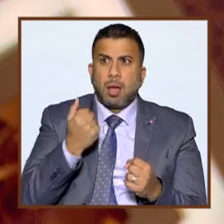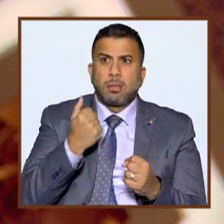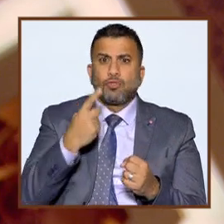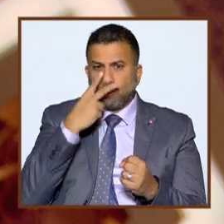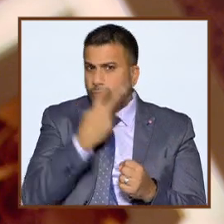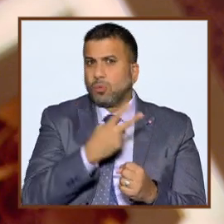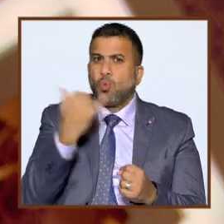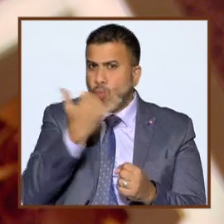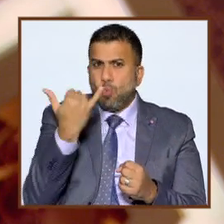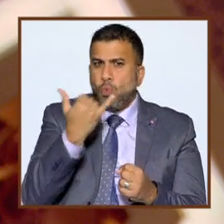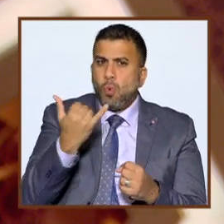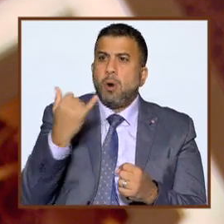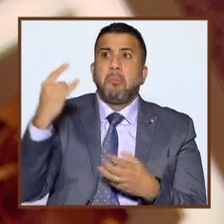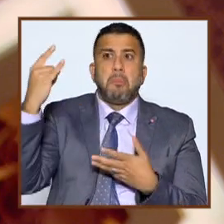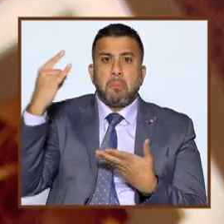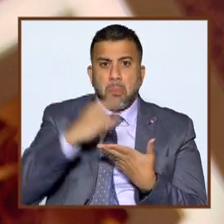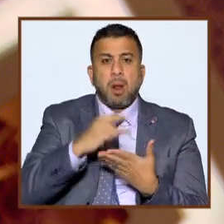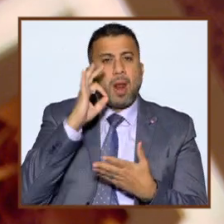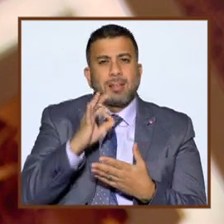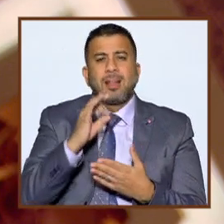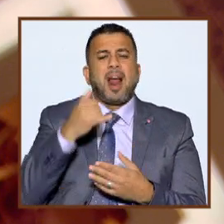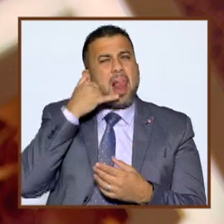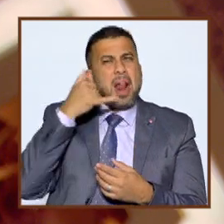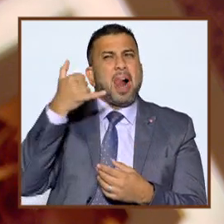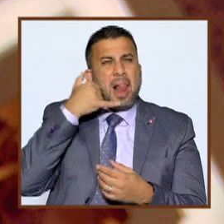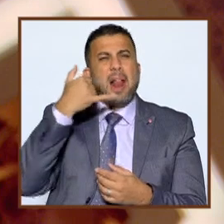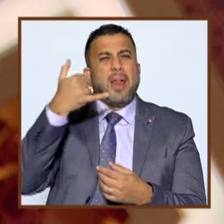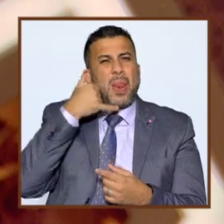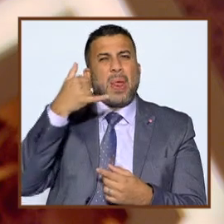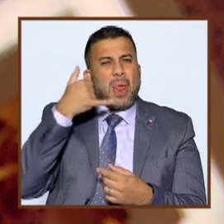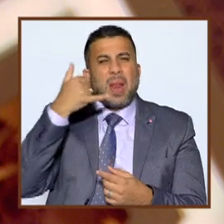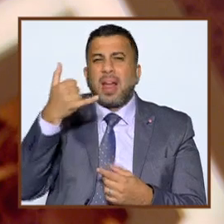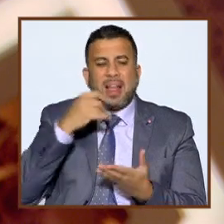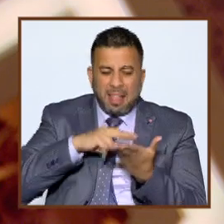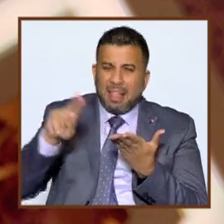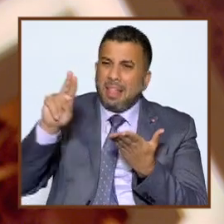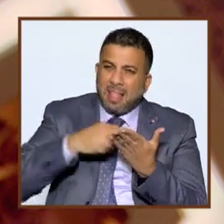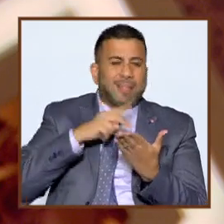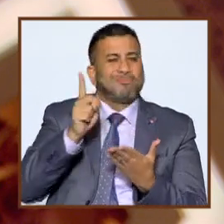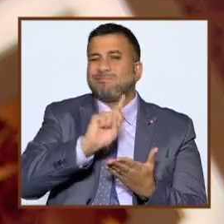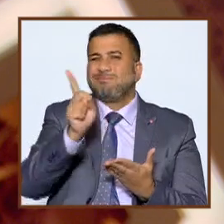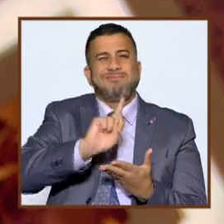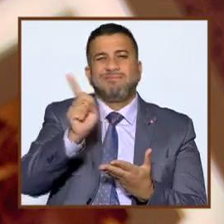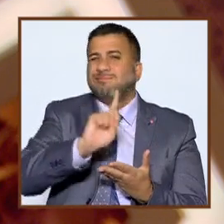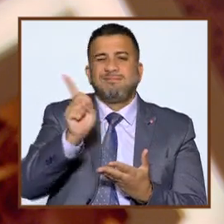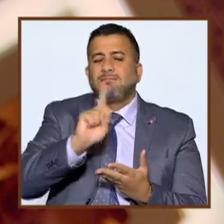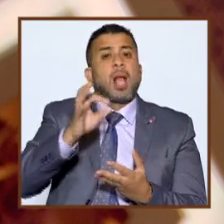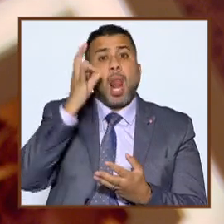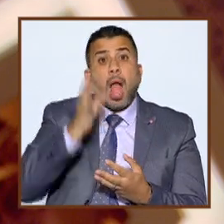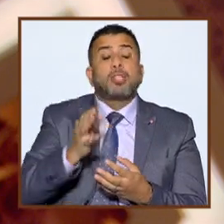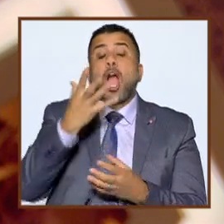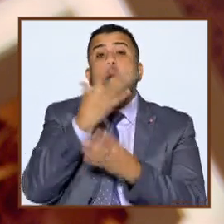بأنها يعني تؤثر تأثيرا ما لا تؤثره الرسائل أو الاتصالات أو شيء من هذا